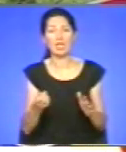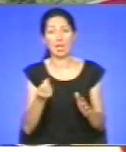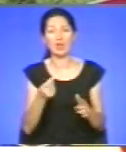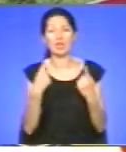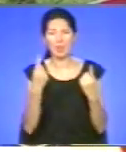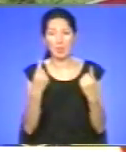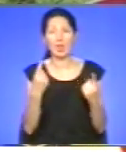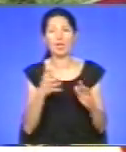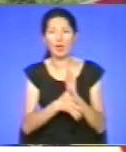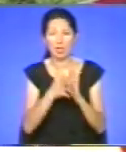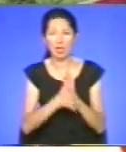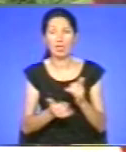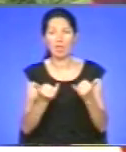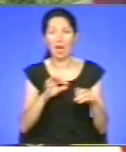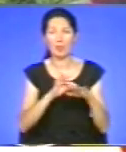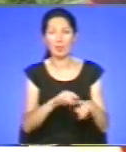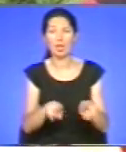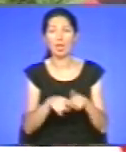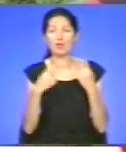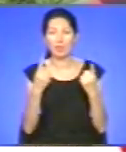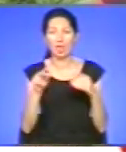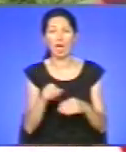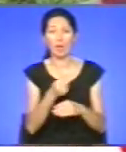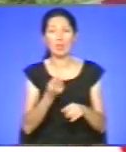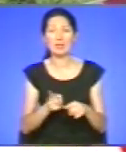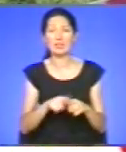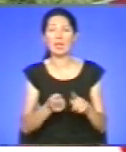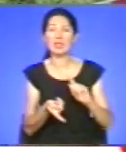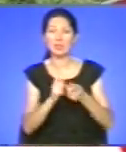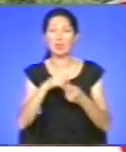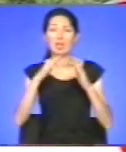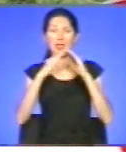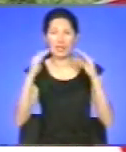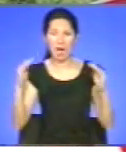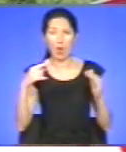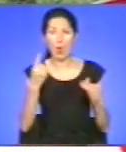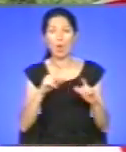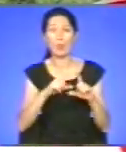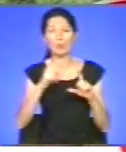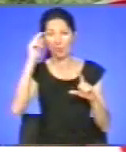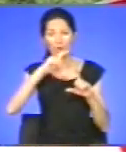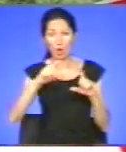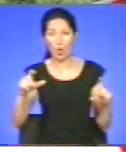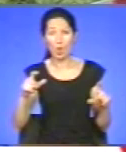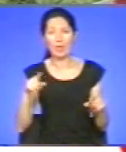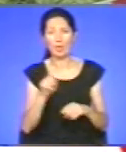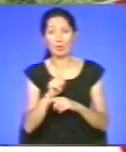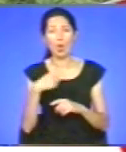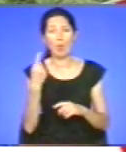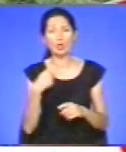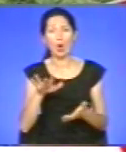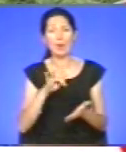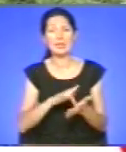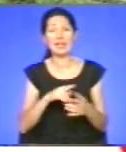на проведення, скажімо, таких доволі великих ремонтів. Це і заміна даху в одному з корпусів Тернопільського обласного центру